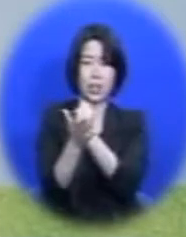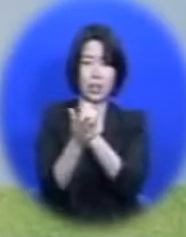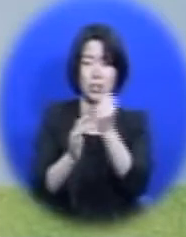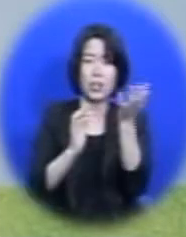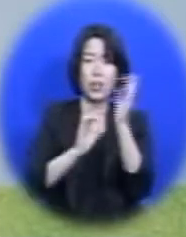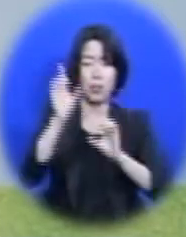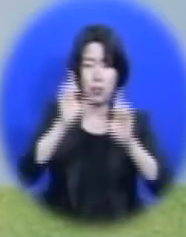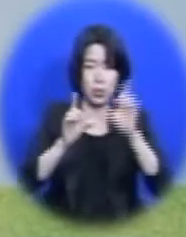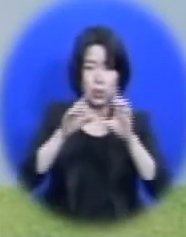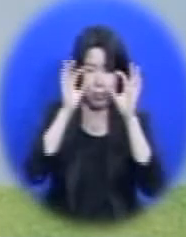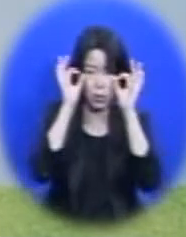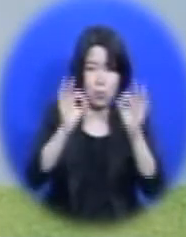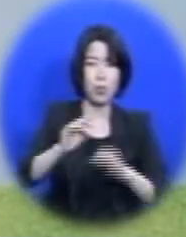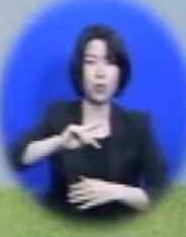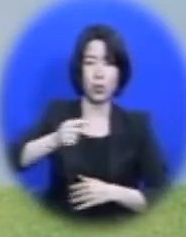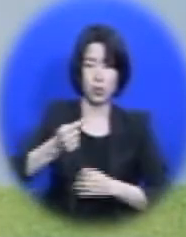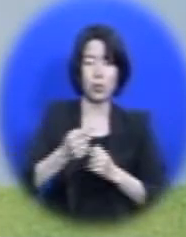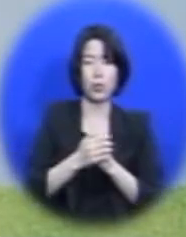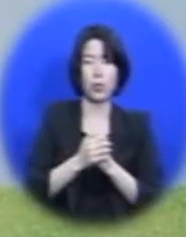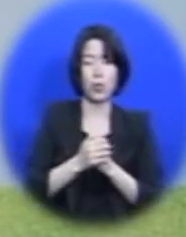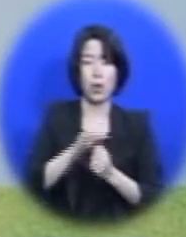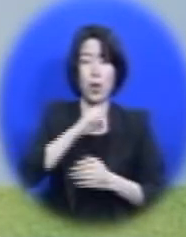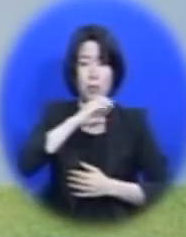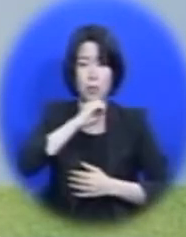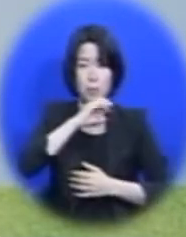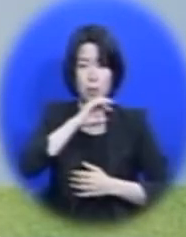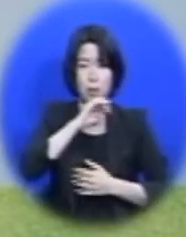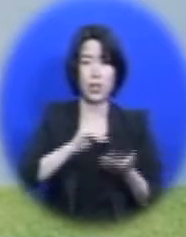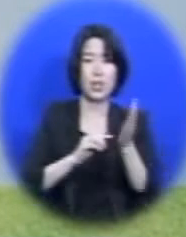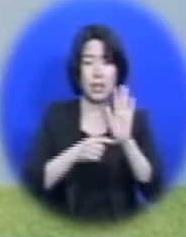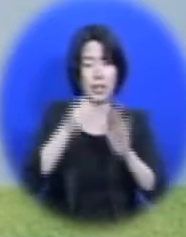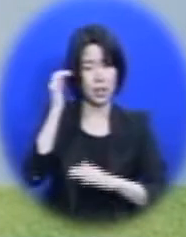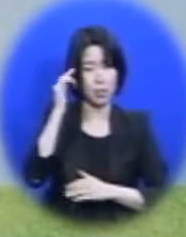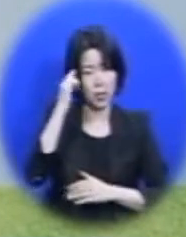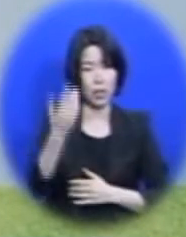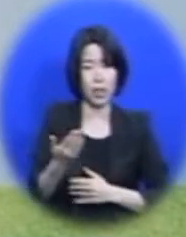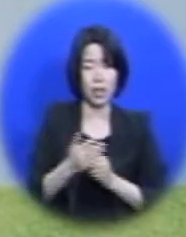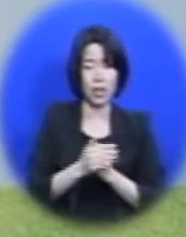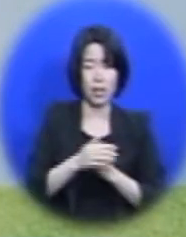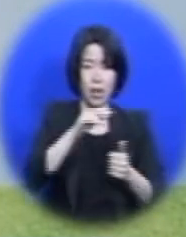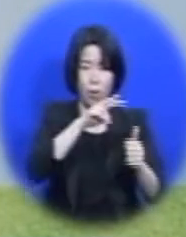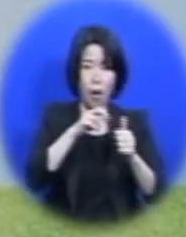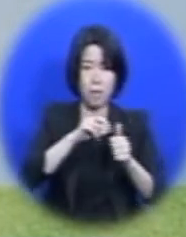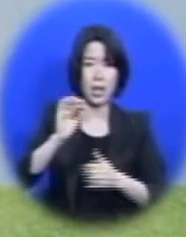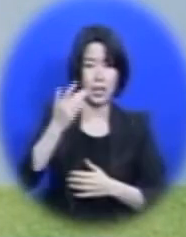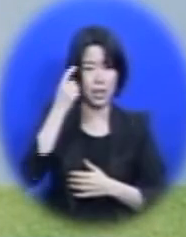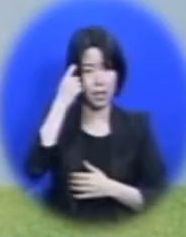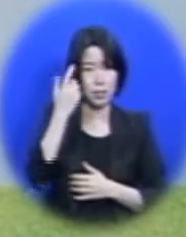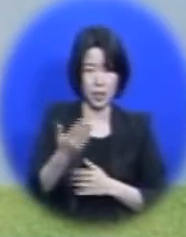모습을 정말 보고도 불평이 나옵니까? 원망이 나올 만한 일입니까?